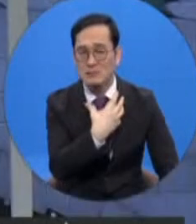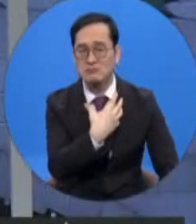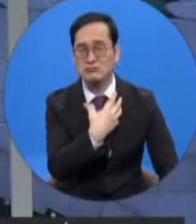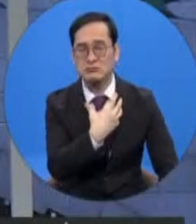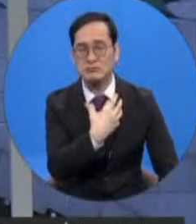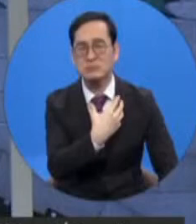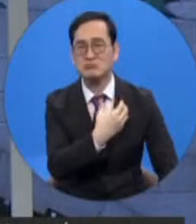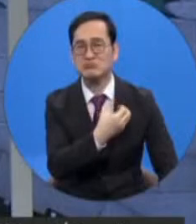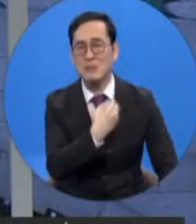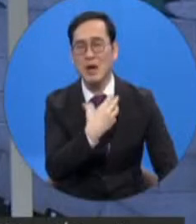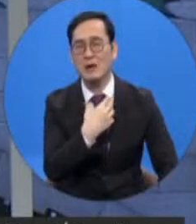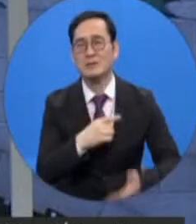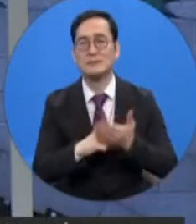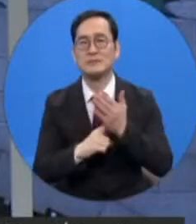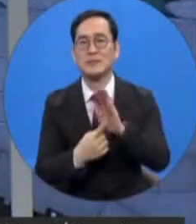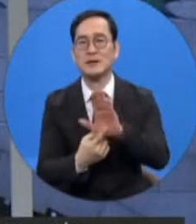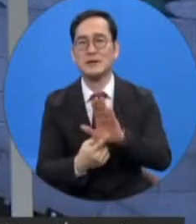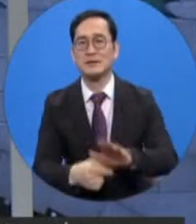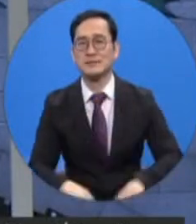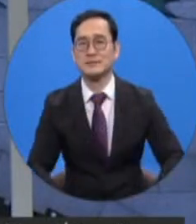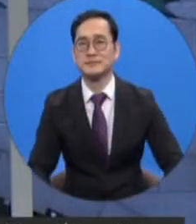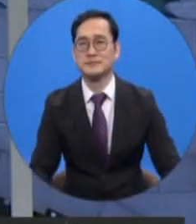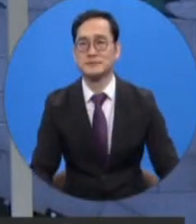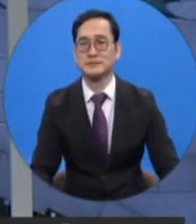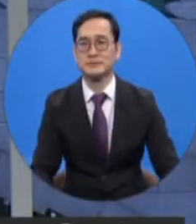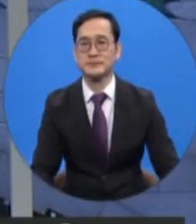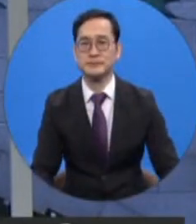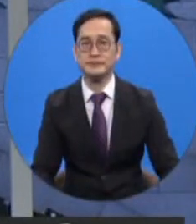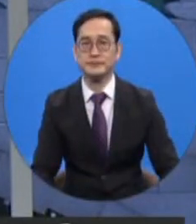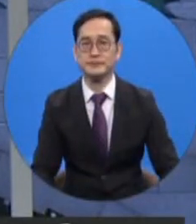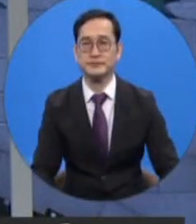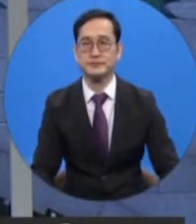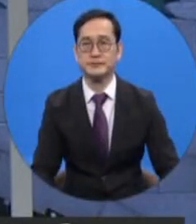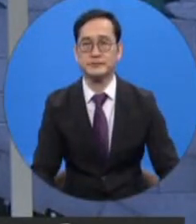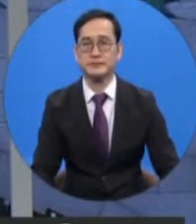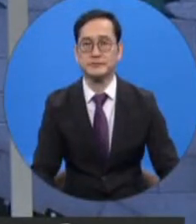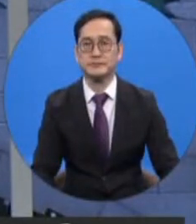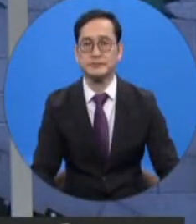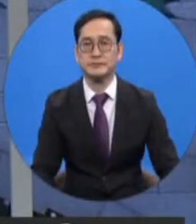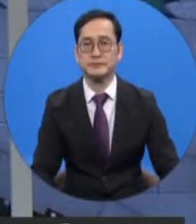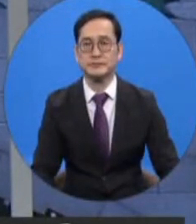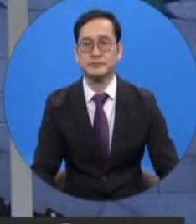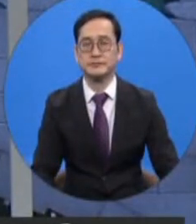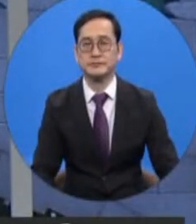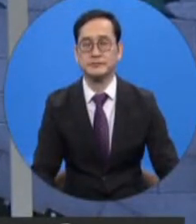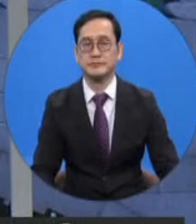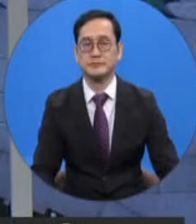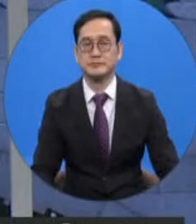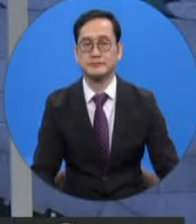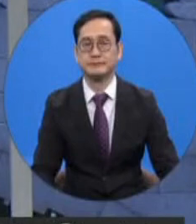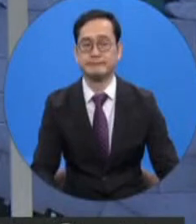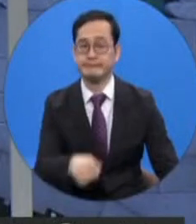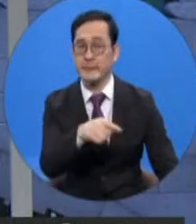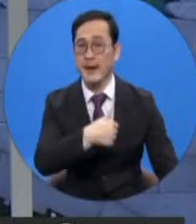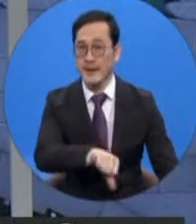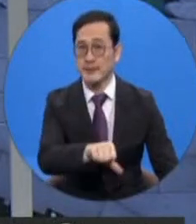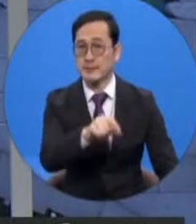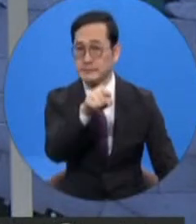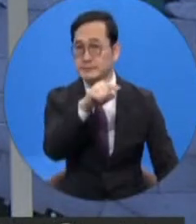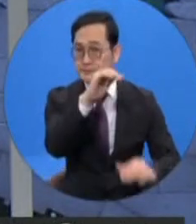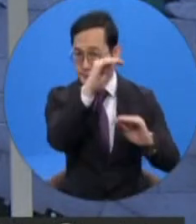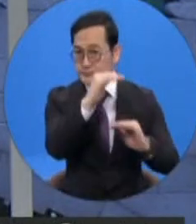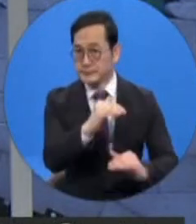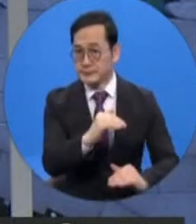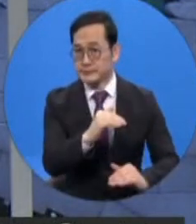자, 한번 짚고 넘어가 보겠습니다. 이재명 기자, 저 후기 글은 이재명 후보의 장남, 그러니까 상습 도박에 대해서